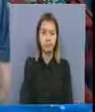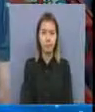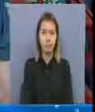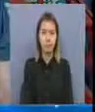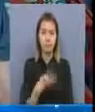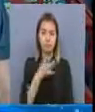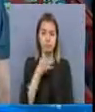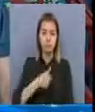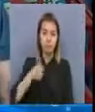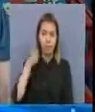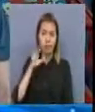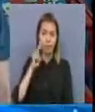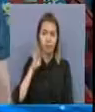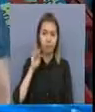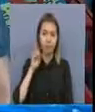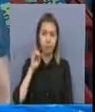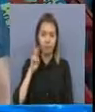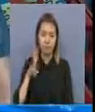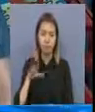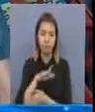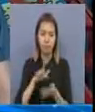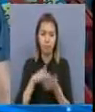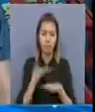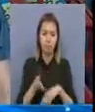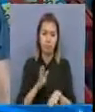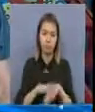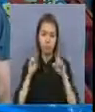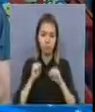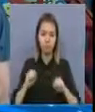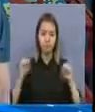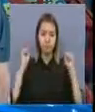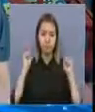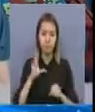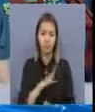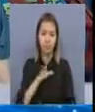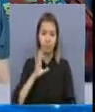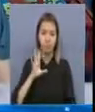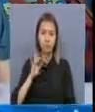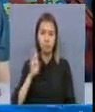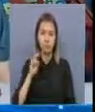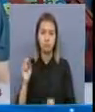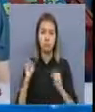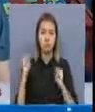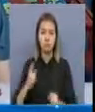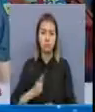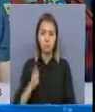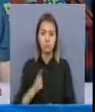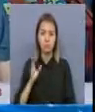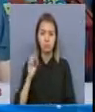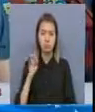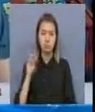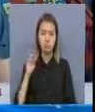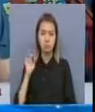Осыдан 40 жыл бұрын Державинск қаласына ауыр атлетикадан бапкер болып келген спорт шебері Асқар